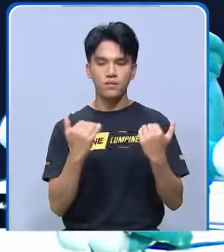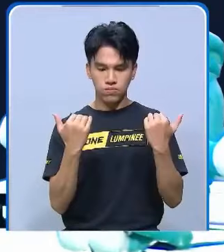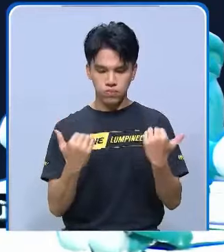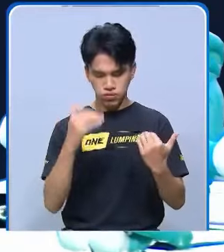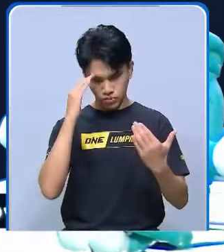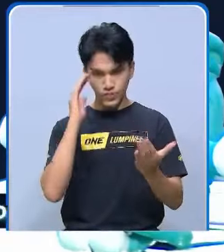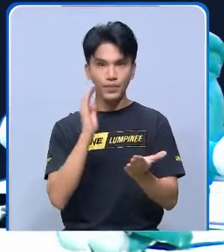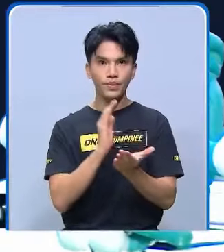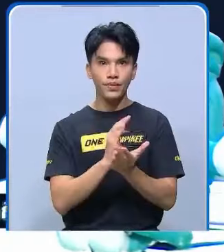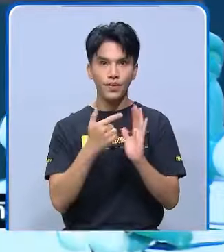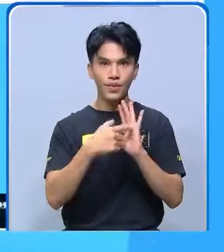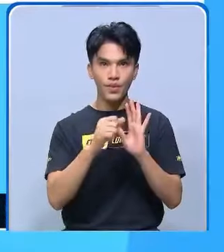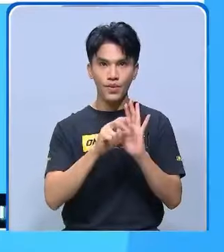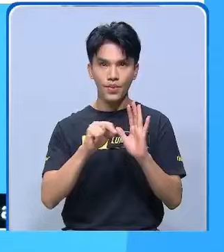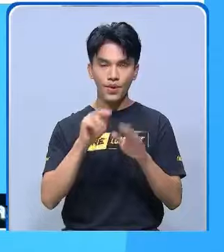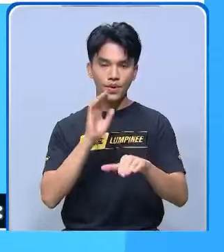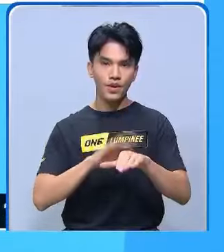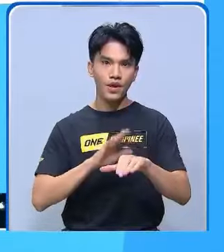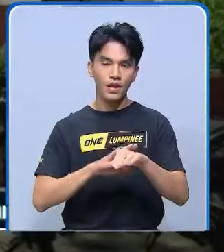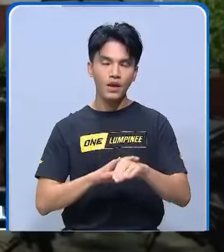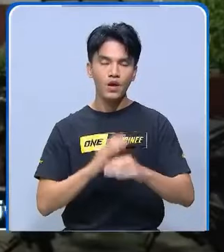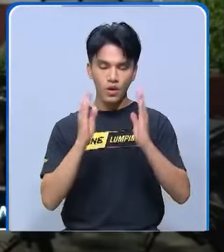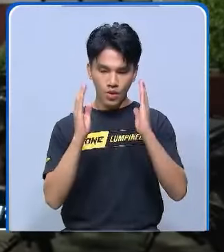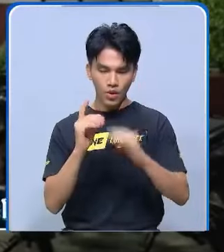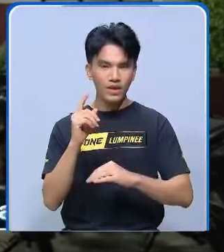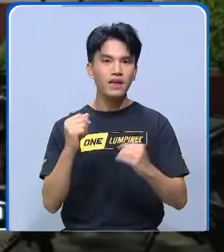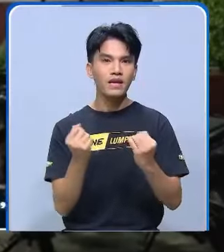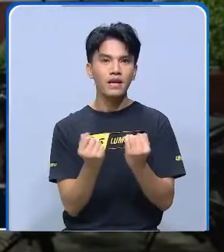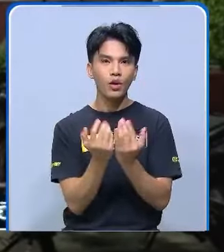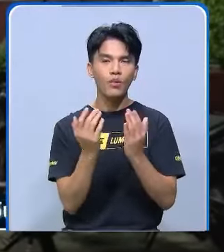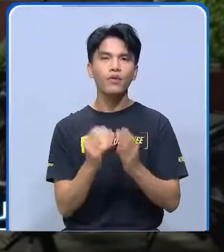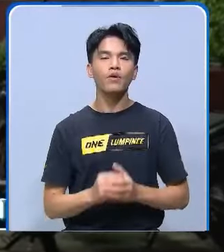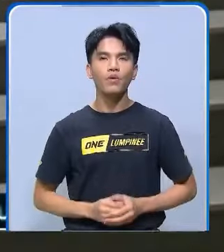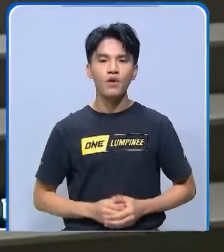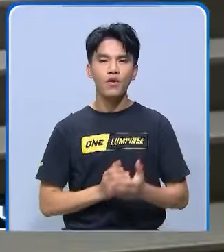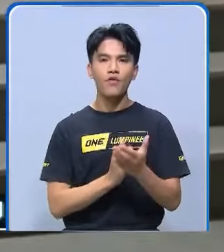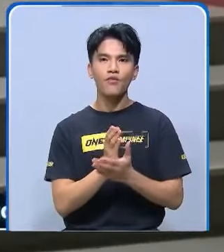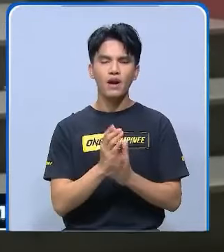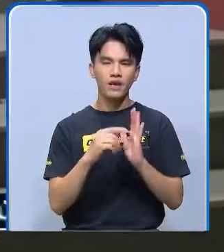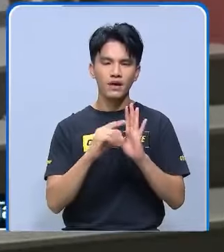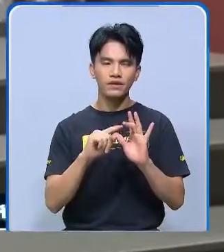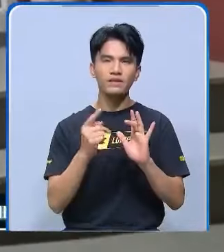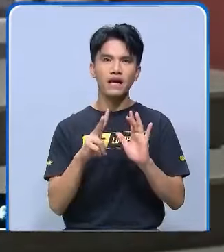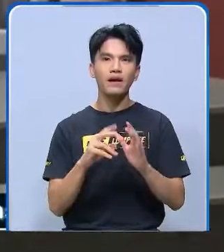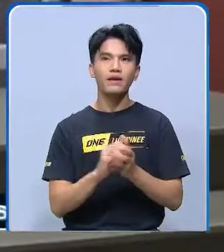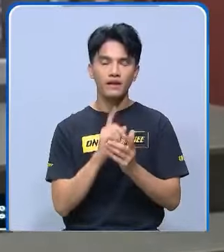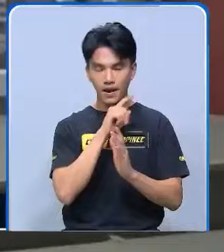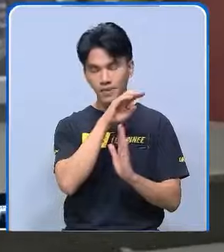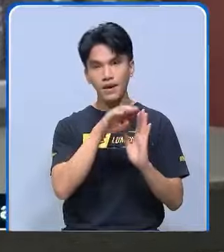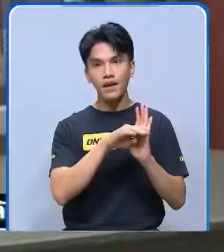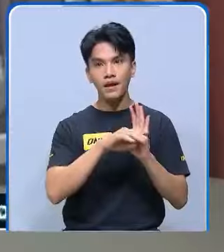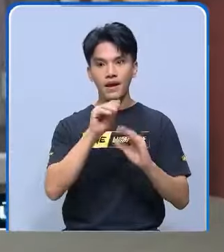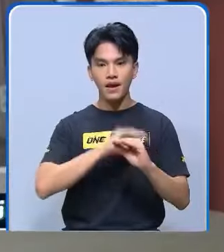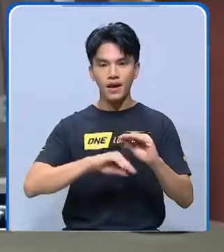ำรวจสภ.แสนสุขเนี่ยก็เรียกทั้งผู้ที่เสียหายรวมถึงฝ่ายในแจ็คพ่อค้าขายเสื้อวินเทจนะมาสอบปากคำแล้วค่ะ